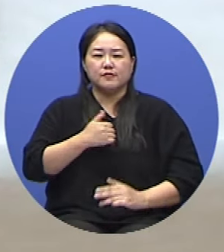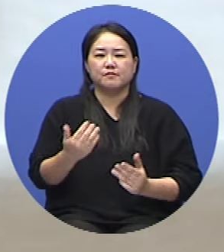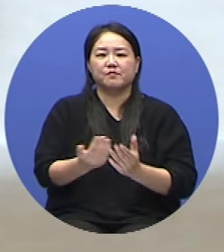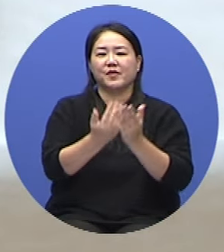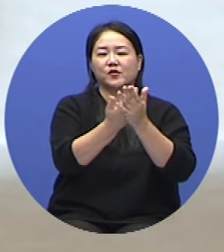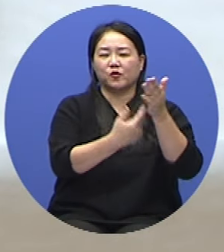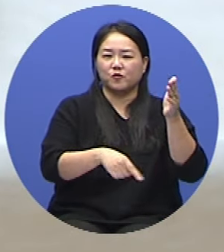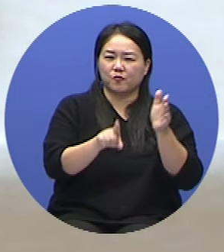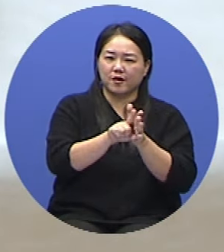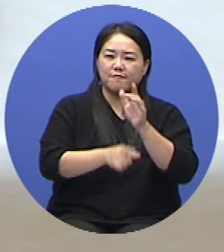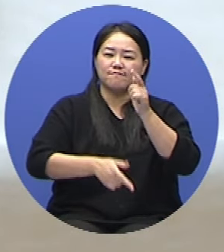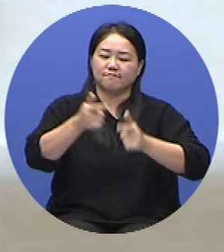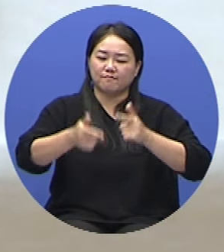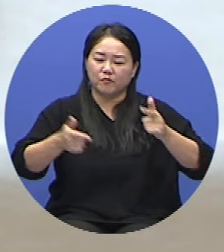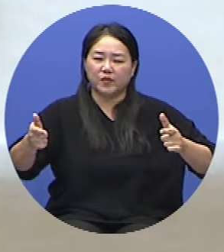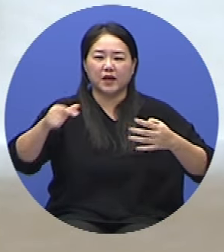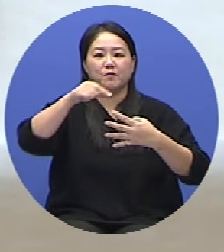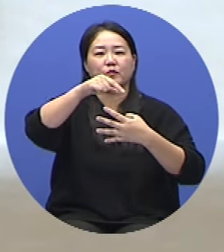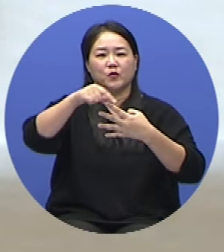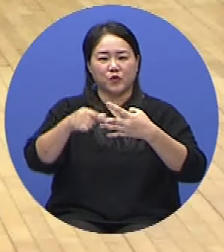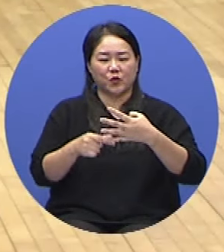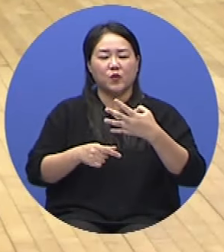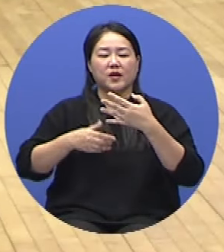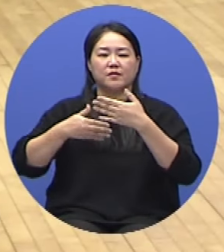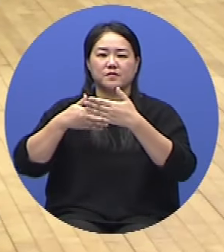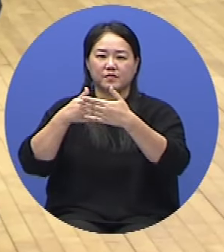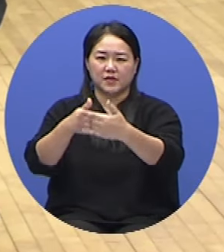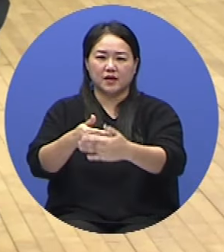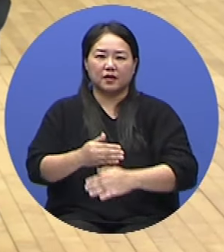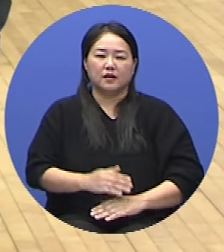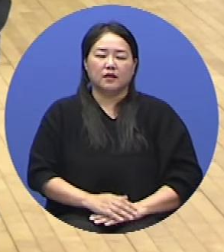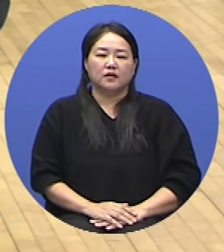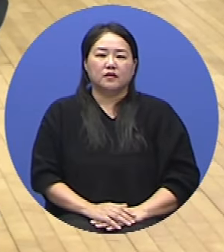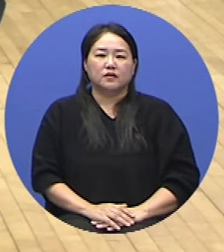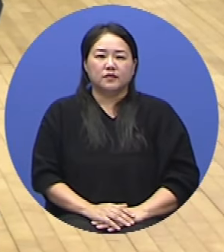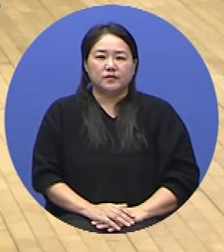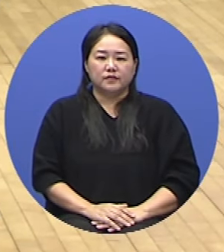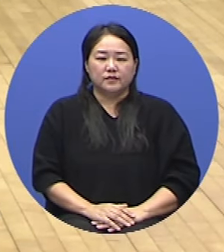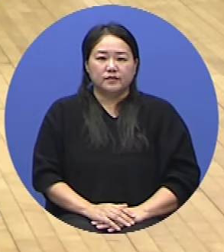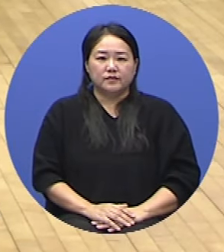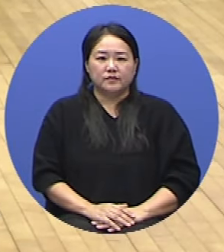다양한 프로그램이 진행됐습니다. JTV 뉴스 변한영입니다.